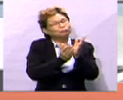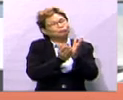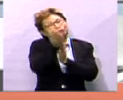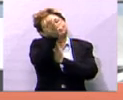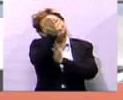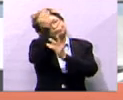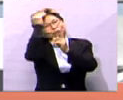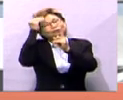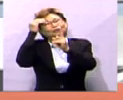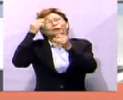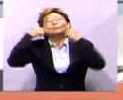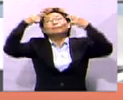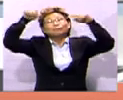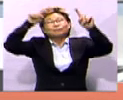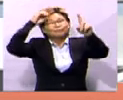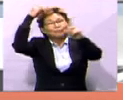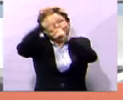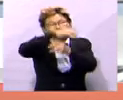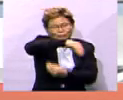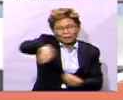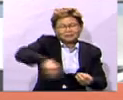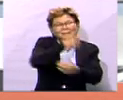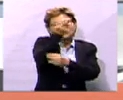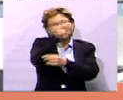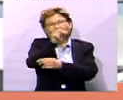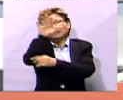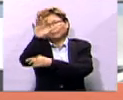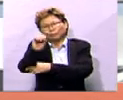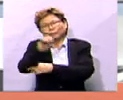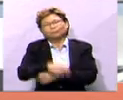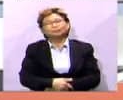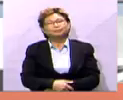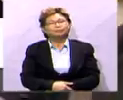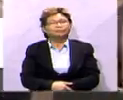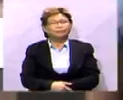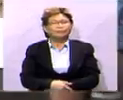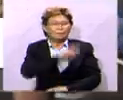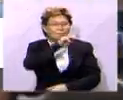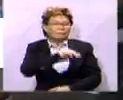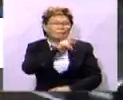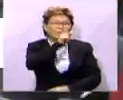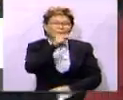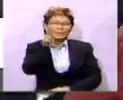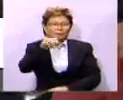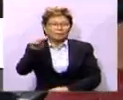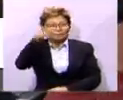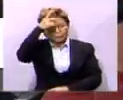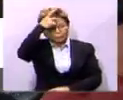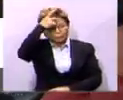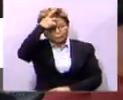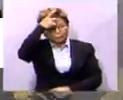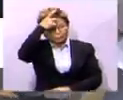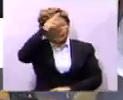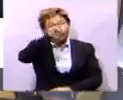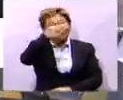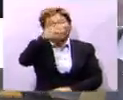memenuhi misi negara ke arah transformasi nasional 2050. Menurut Menteri Komunikasi dan Multimedia Datuk Seri Dr.